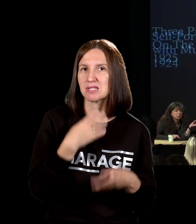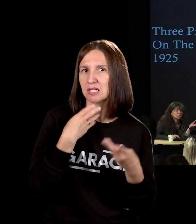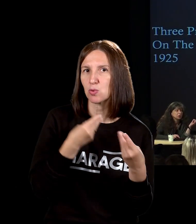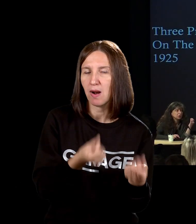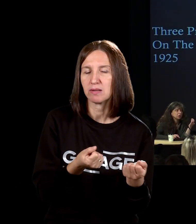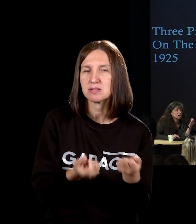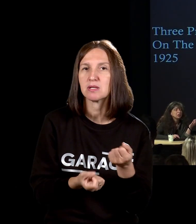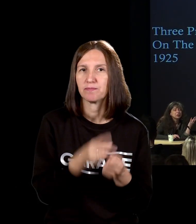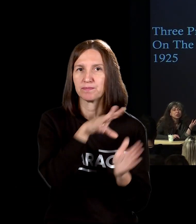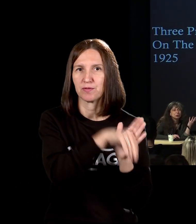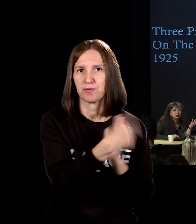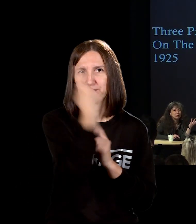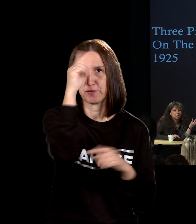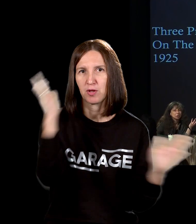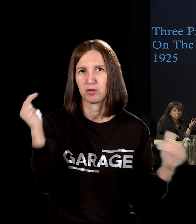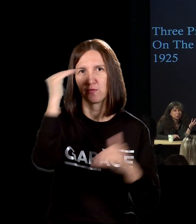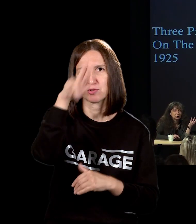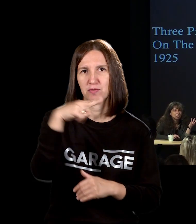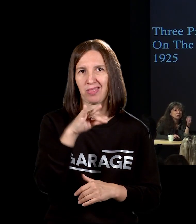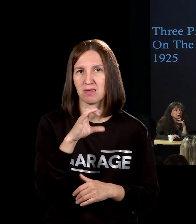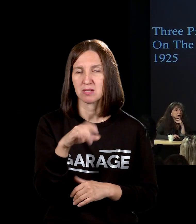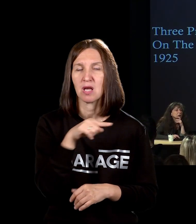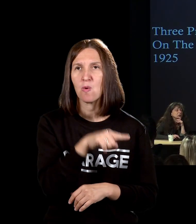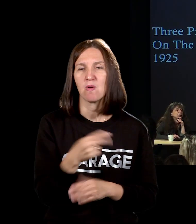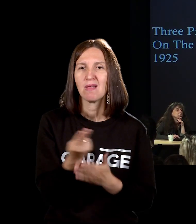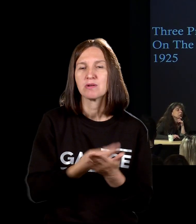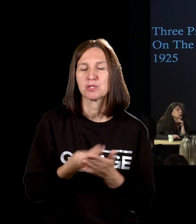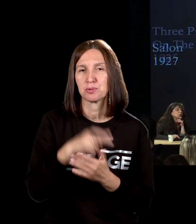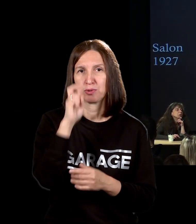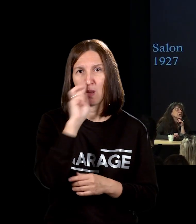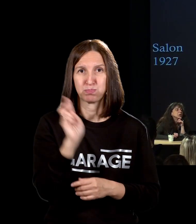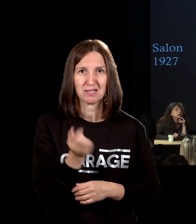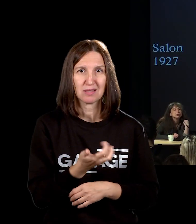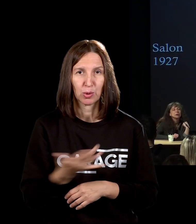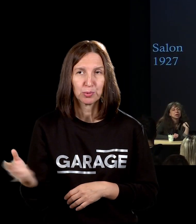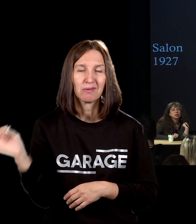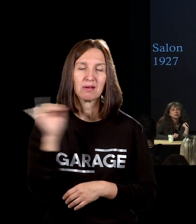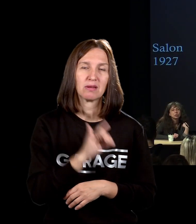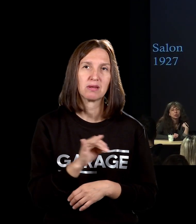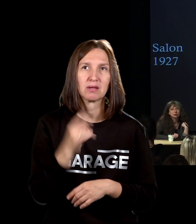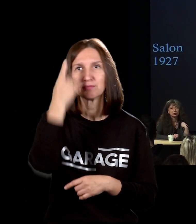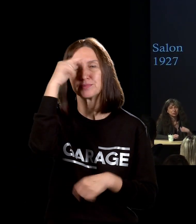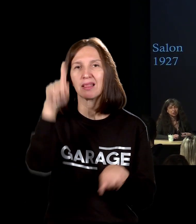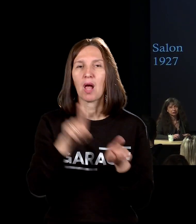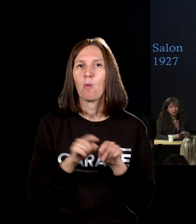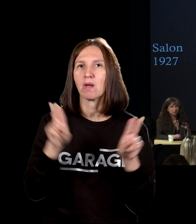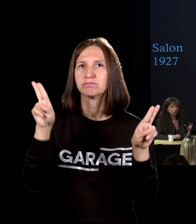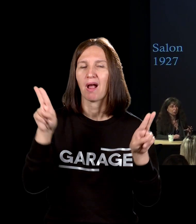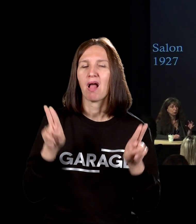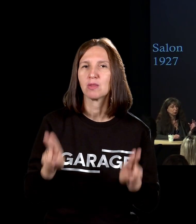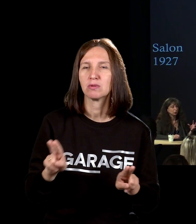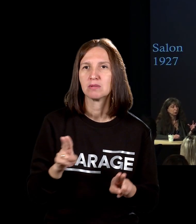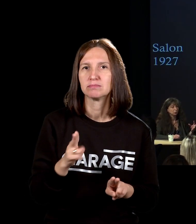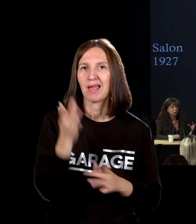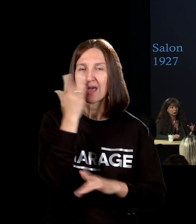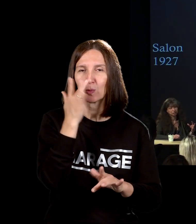это время в работах Дикса. Дикс рисует проституток и создает такой канон как бы эротики и антиэротики одновременно. Это некое